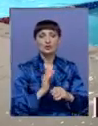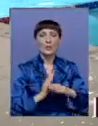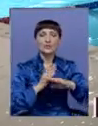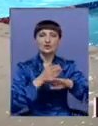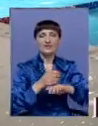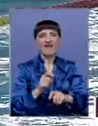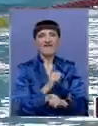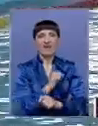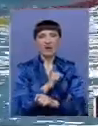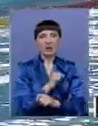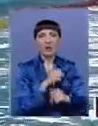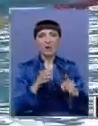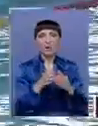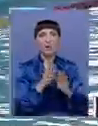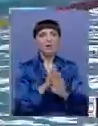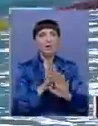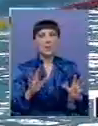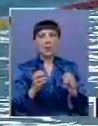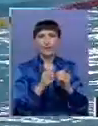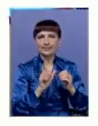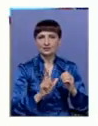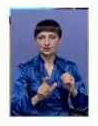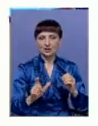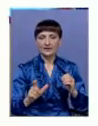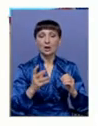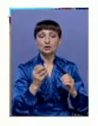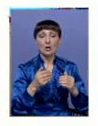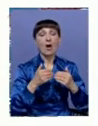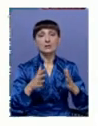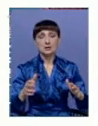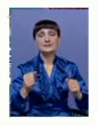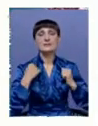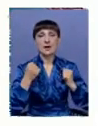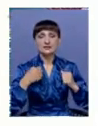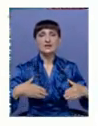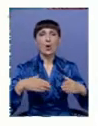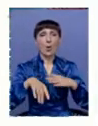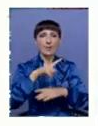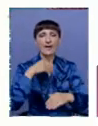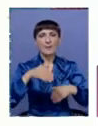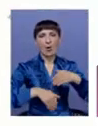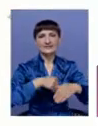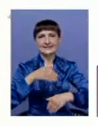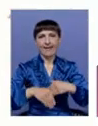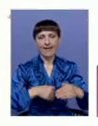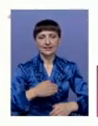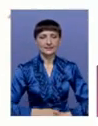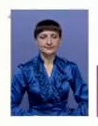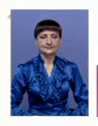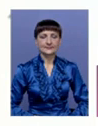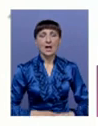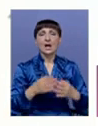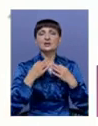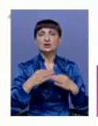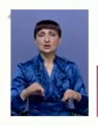того, открылись спортивные комплексы и бассейны. Разрешить деятельность детских кабинетов, центров коррекции, детских